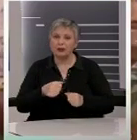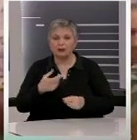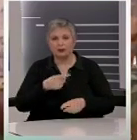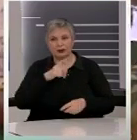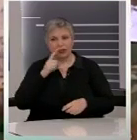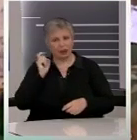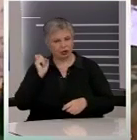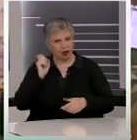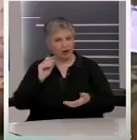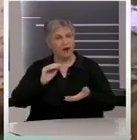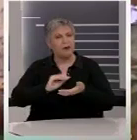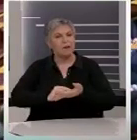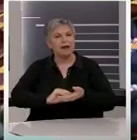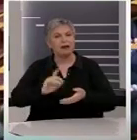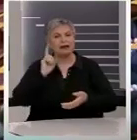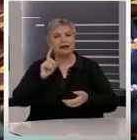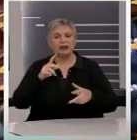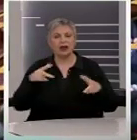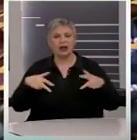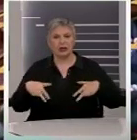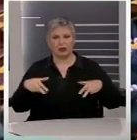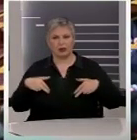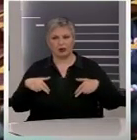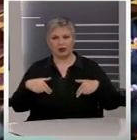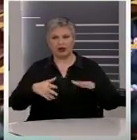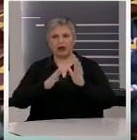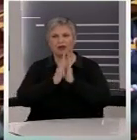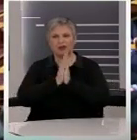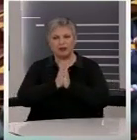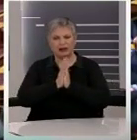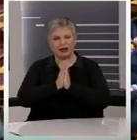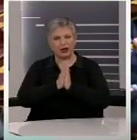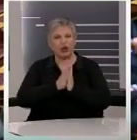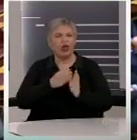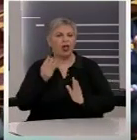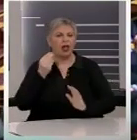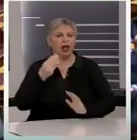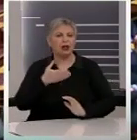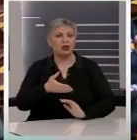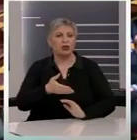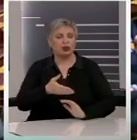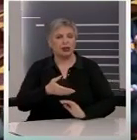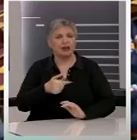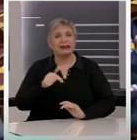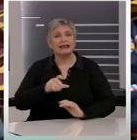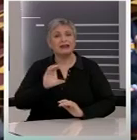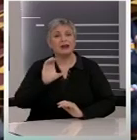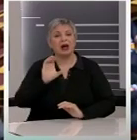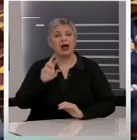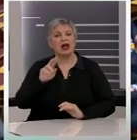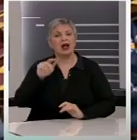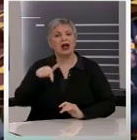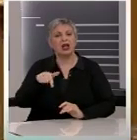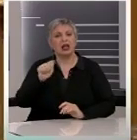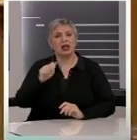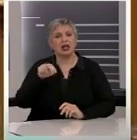είπε ότι μειώθηκαν, αυτό ακούστε κύριο Μητσοτάκη γιατί δεν ήσασταν εδώ, το κάνατε ακριβώς αντίθετο. Η Εργάνη σήμερα λέει ότι